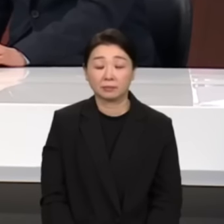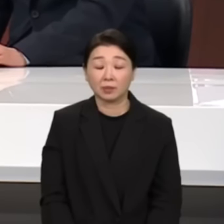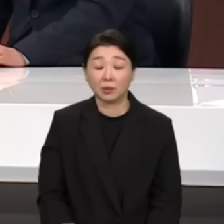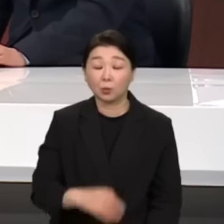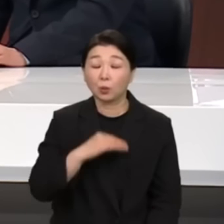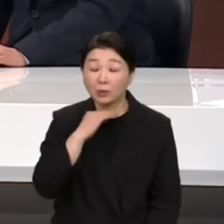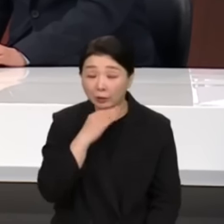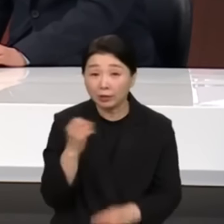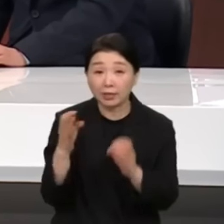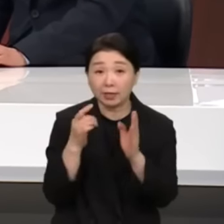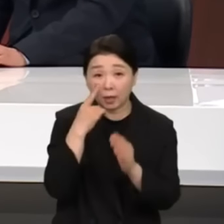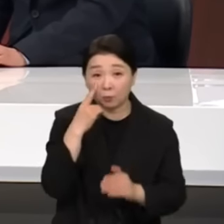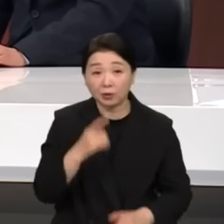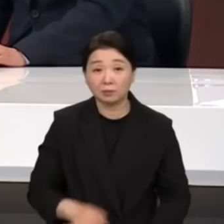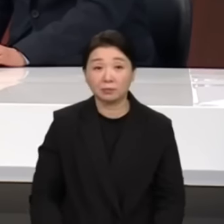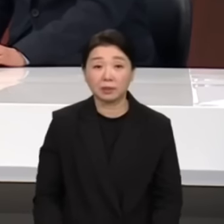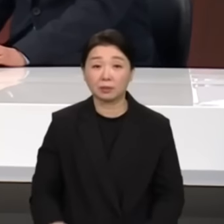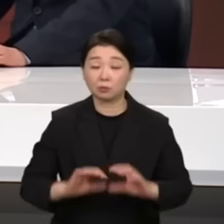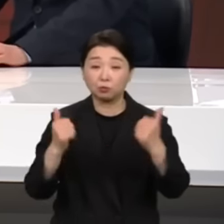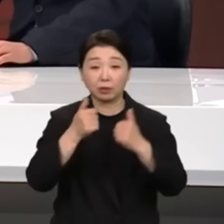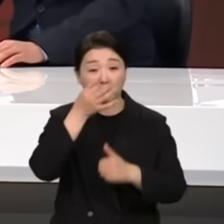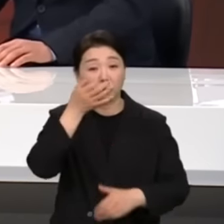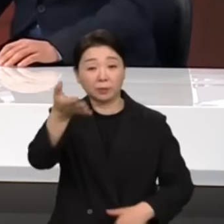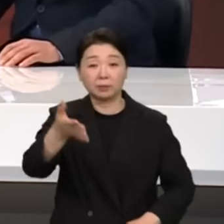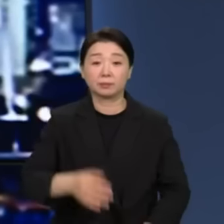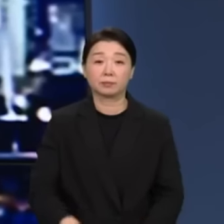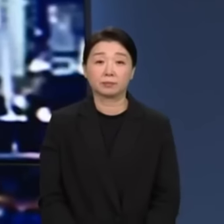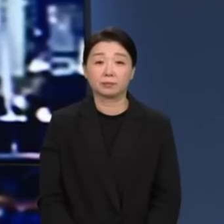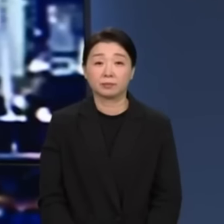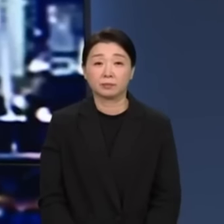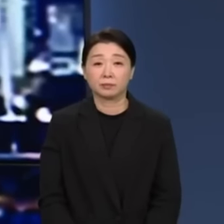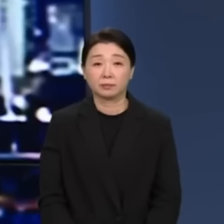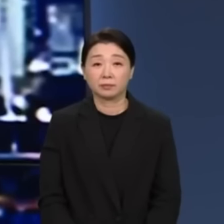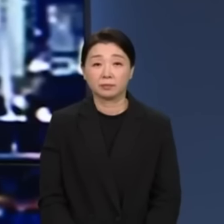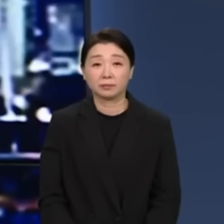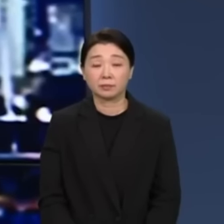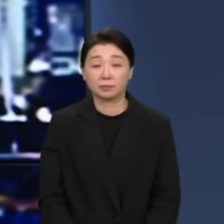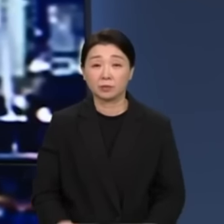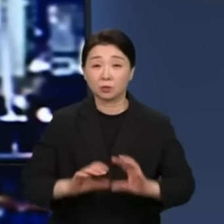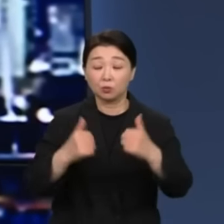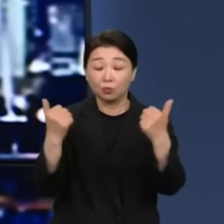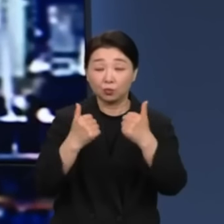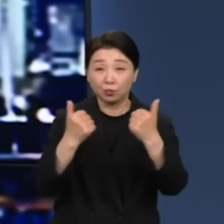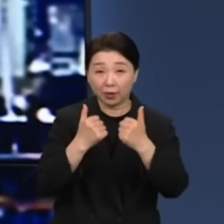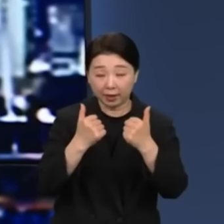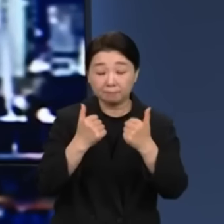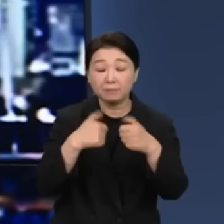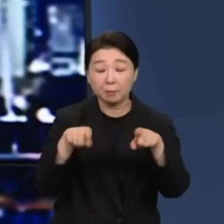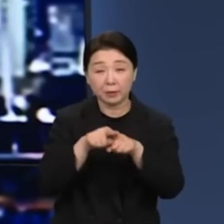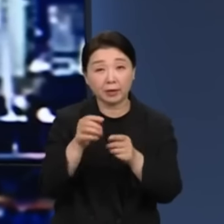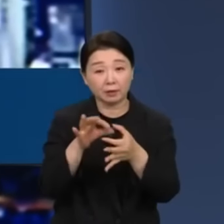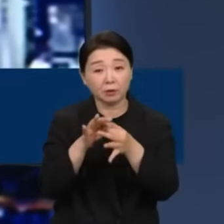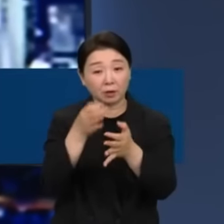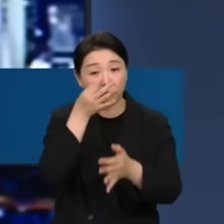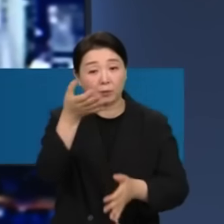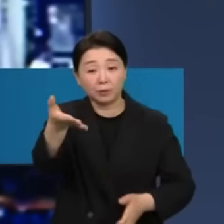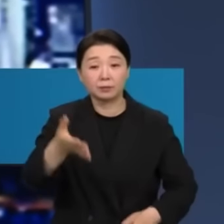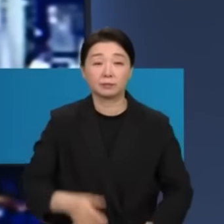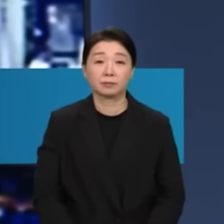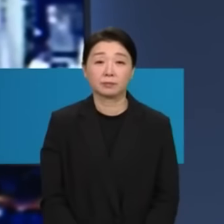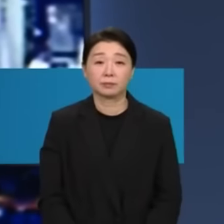또 짚어보도록 하고 바로 국회로 좀 가보겠습니다. 네, 국회에는 이승환 기자가 나가 있습니다. 자, 이승환